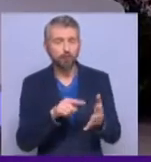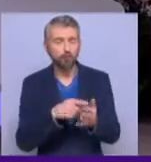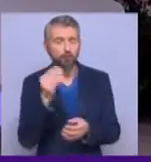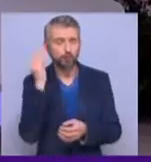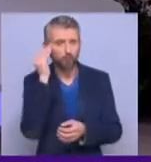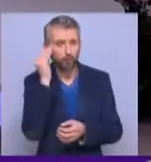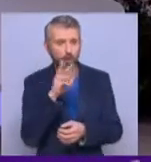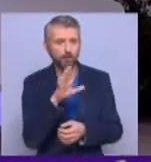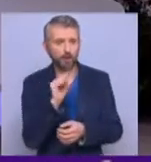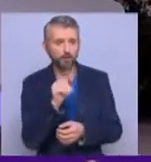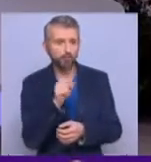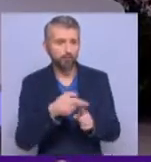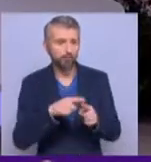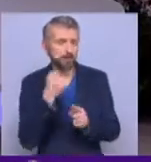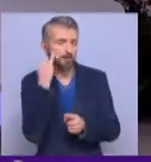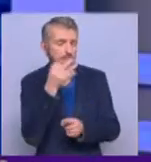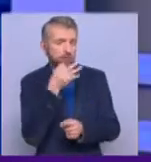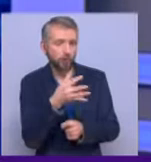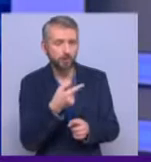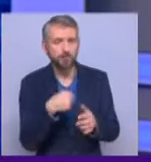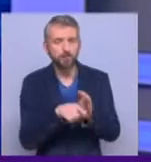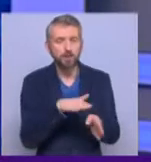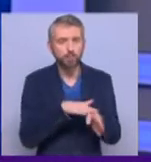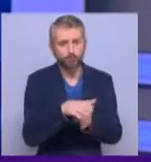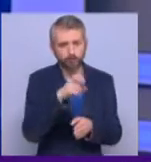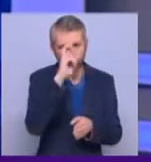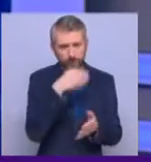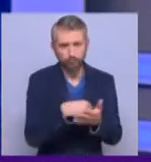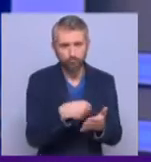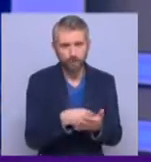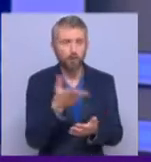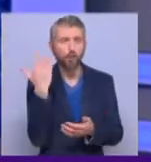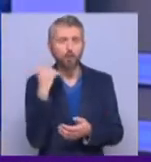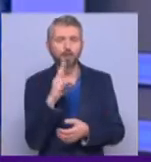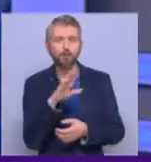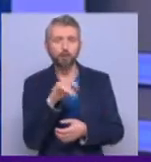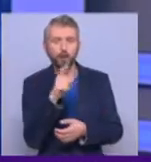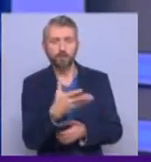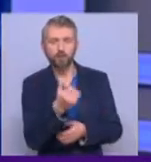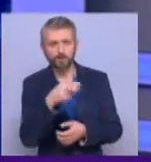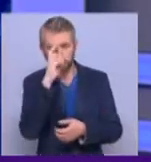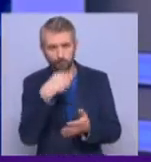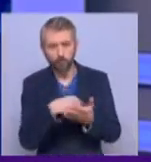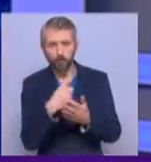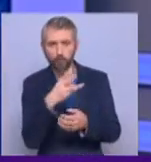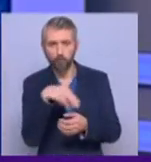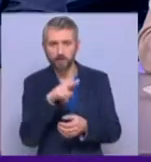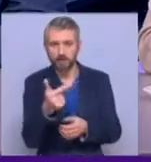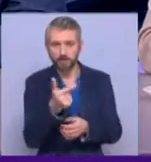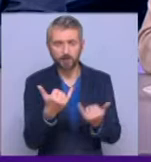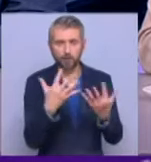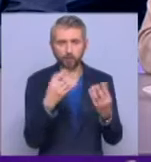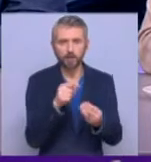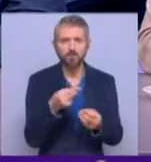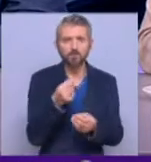зору МВФ, йому ця ідея подобається, тому що вона наповнює державний бюджет. Колись НАК «Нафтогаз» брав з державного бюджету 100 мільярдів гривень, на сьогоднішній